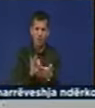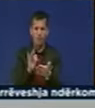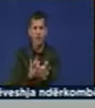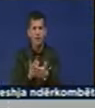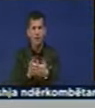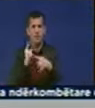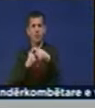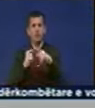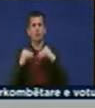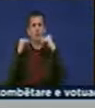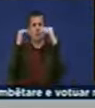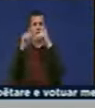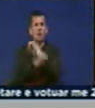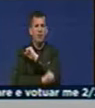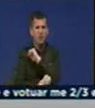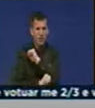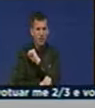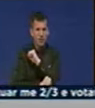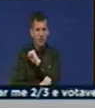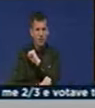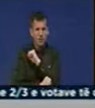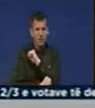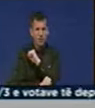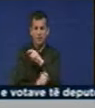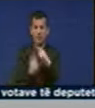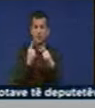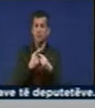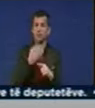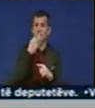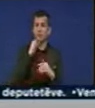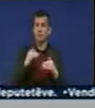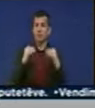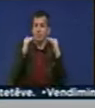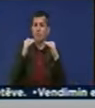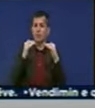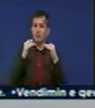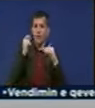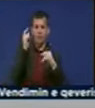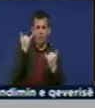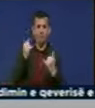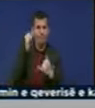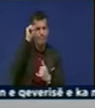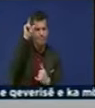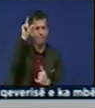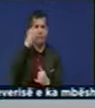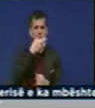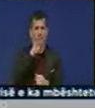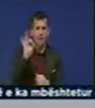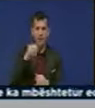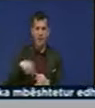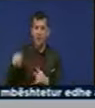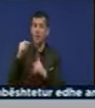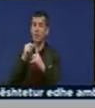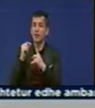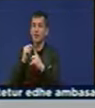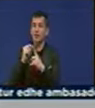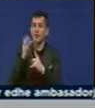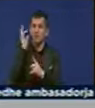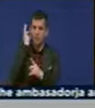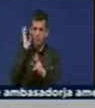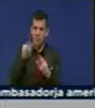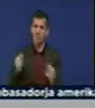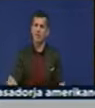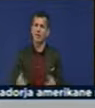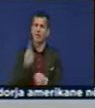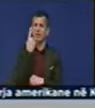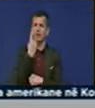dhe universitar, si dhe në një shkallë më të lartë vejdisimi, por femra preshevare e ka vështërsin më